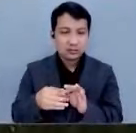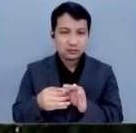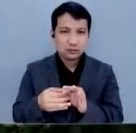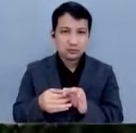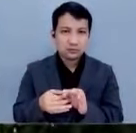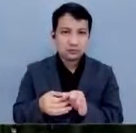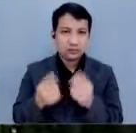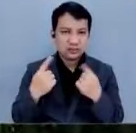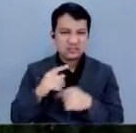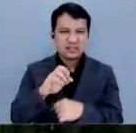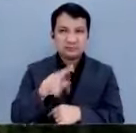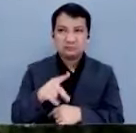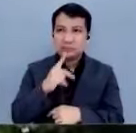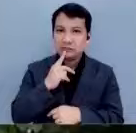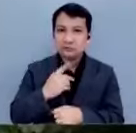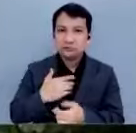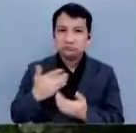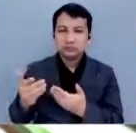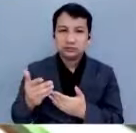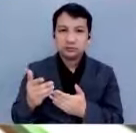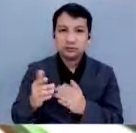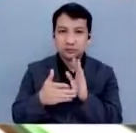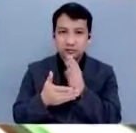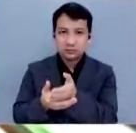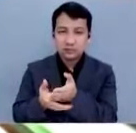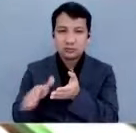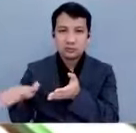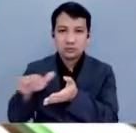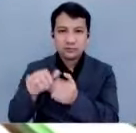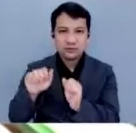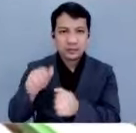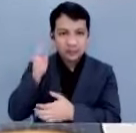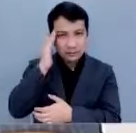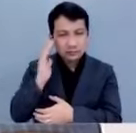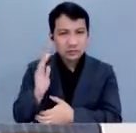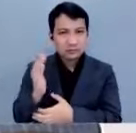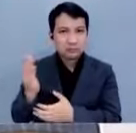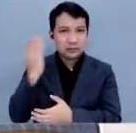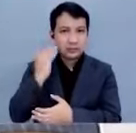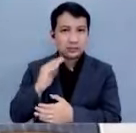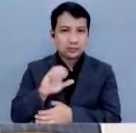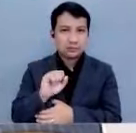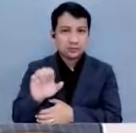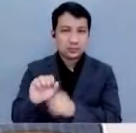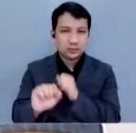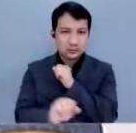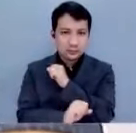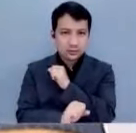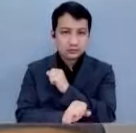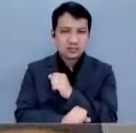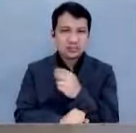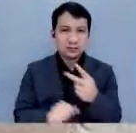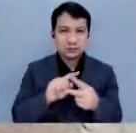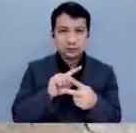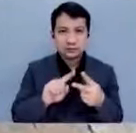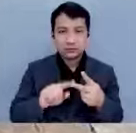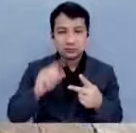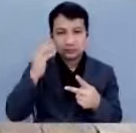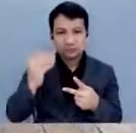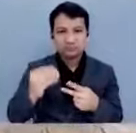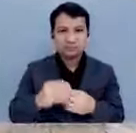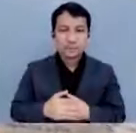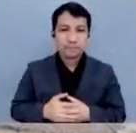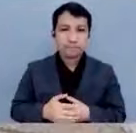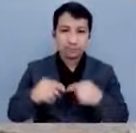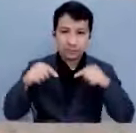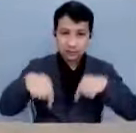po. Habang nasa kusuriyan ng mga otoridad, nalaman na dati nang may kaso ng pagnanakaw ang dalawa sa mga sospek. Dito